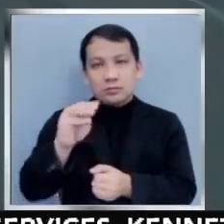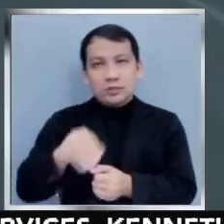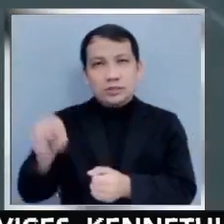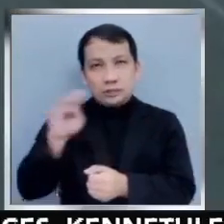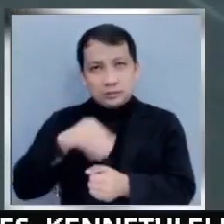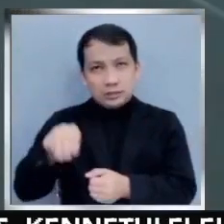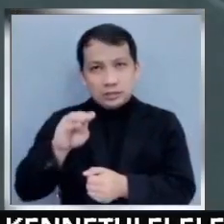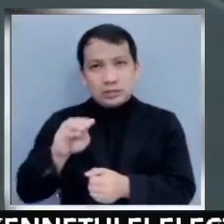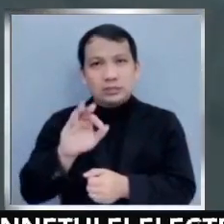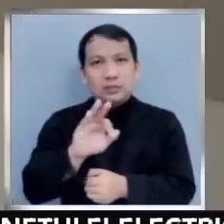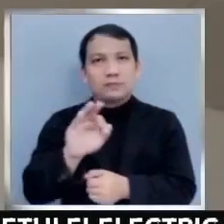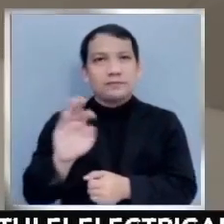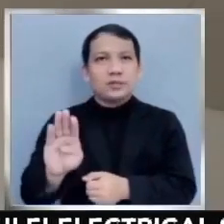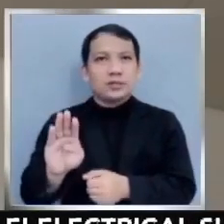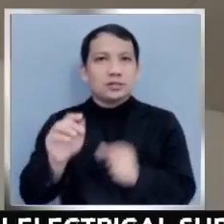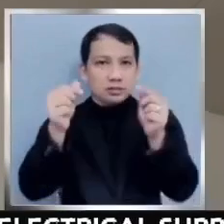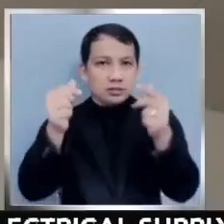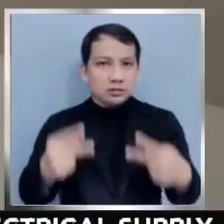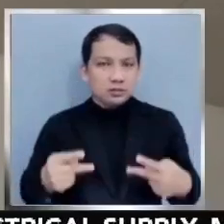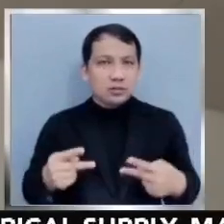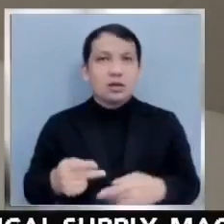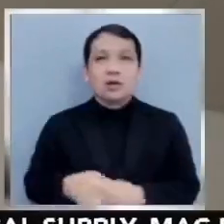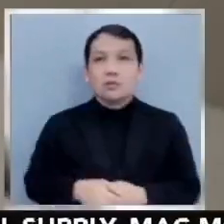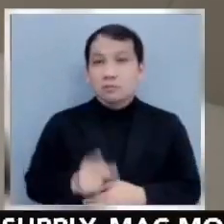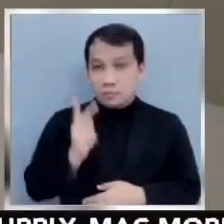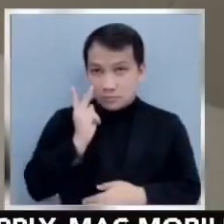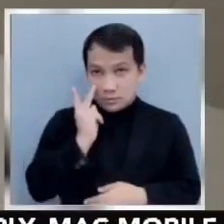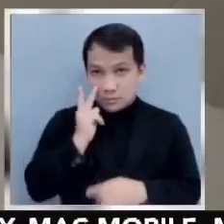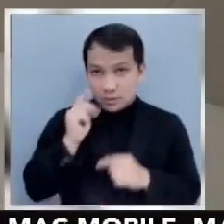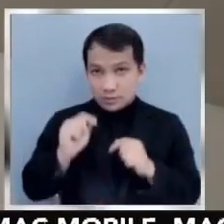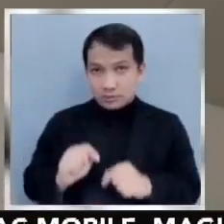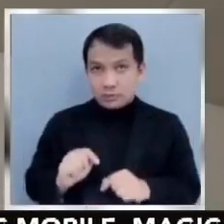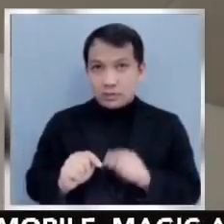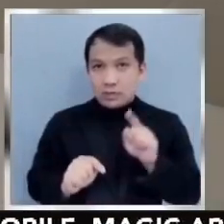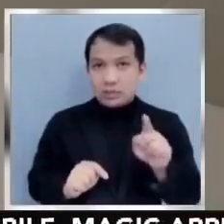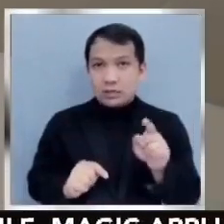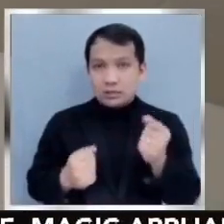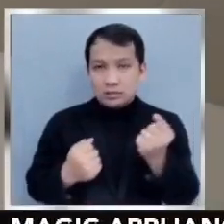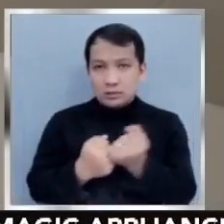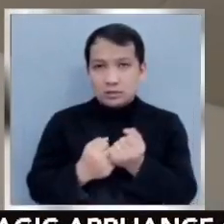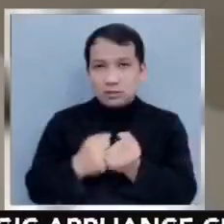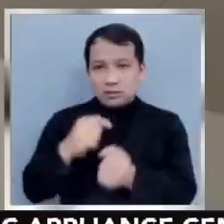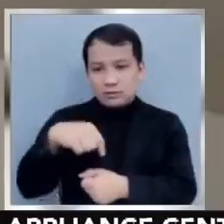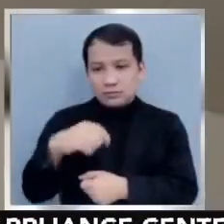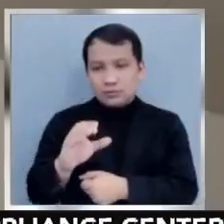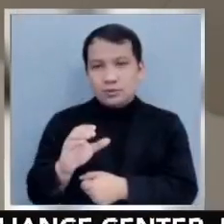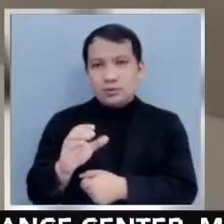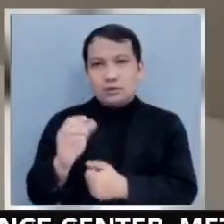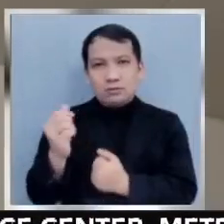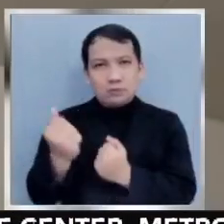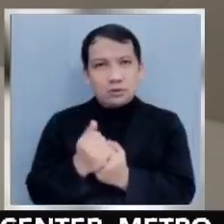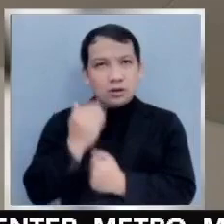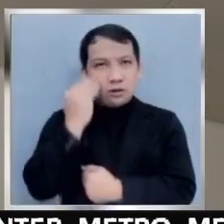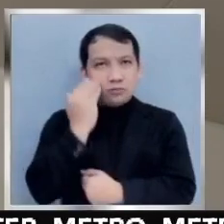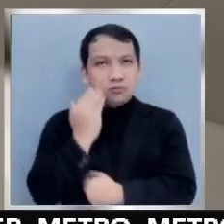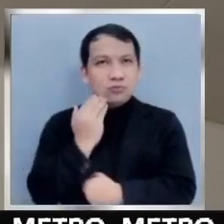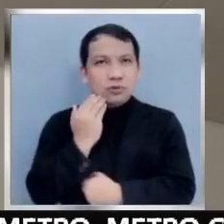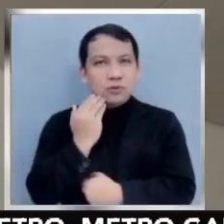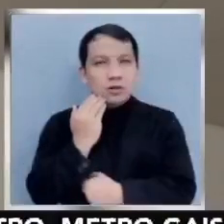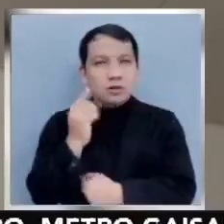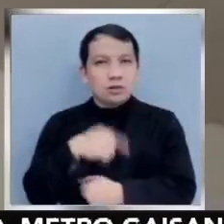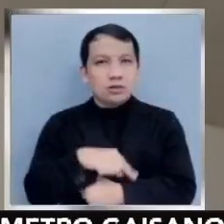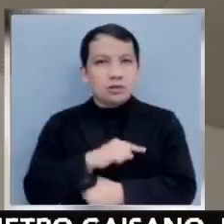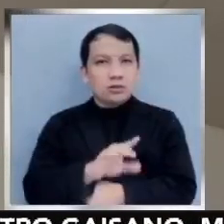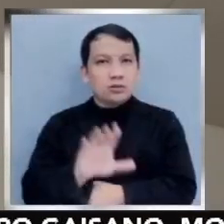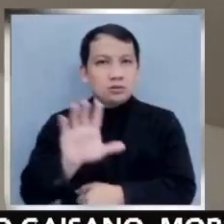ating natatagat na supply volume dito po sa ating treatment plant sa Quezon City. Mm-hmm. So dahil kapos po siya, napilitan po siya